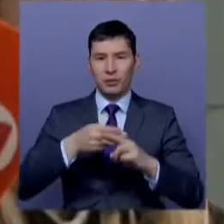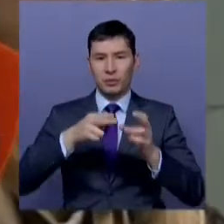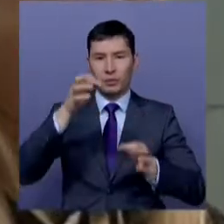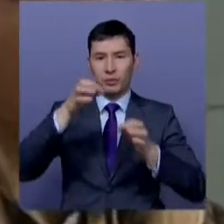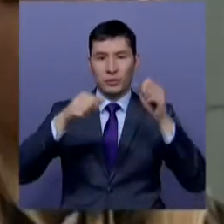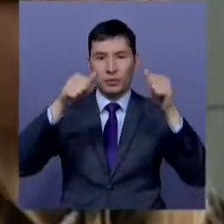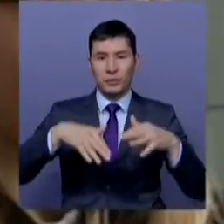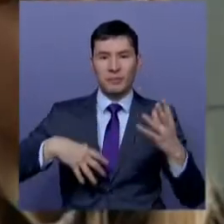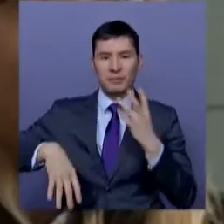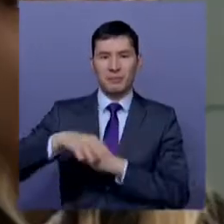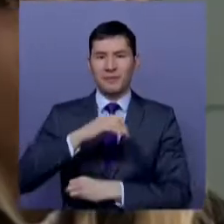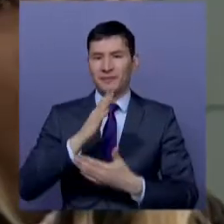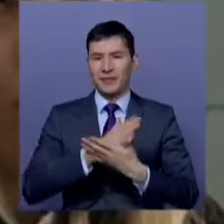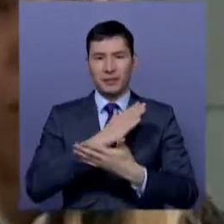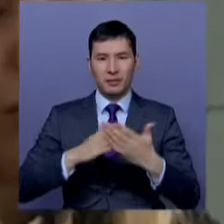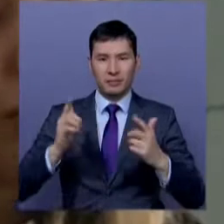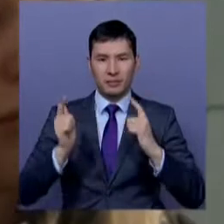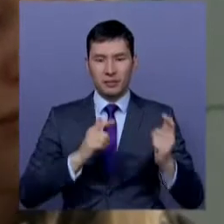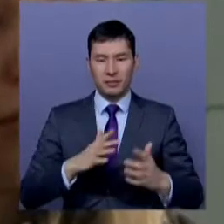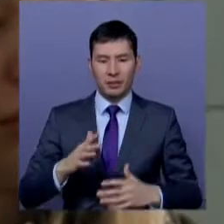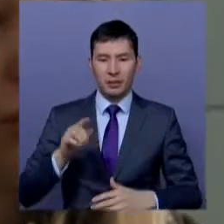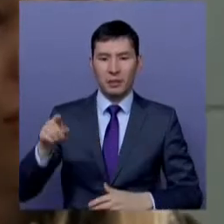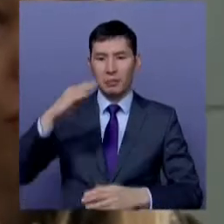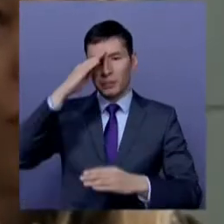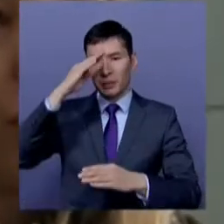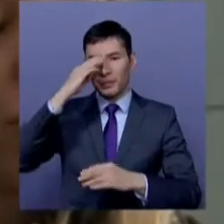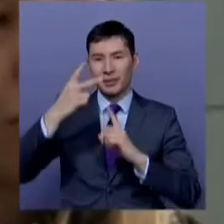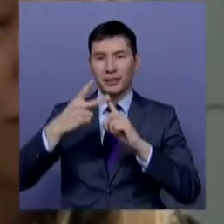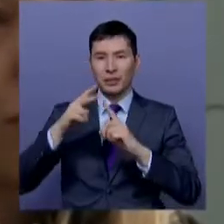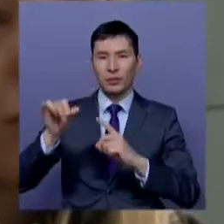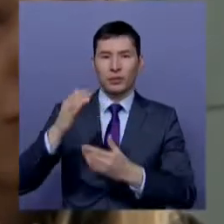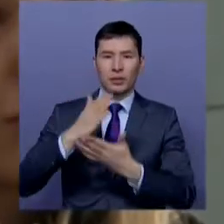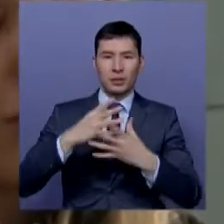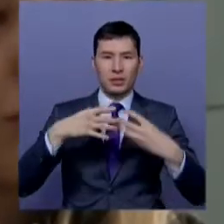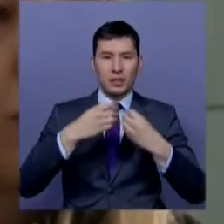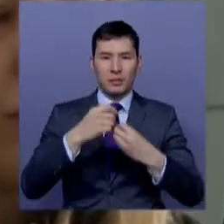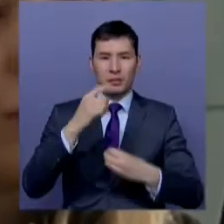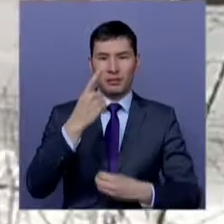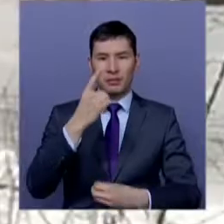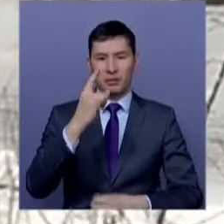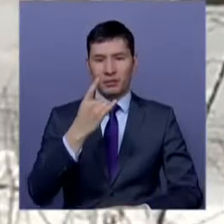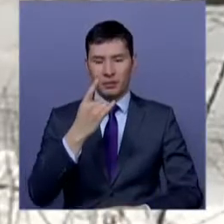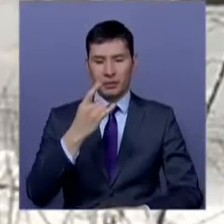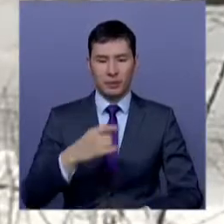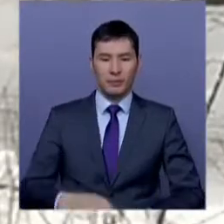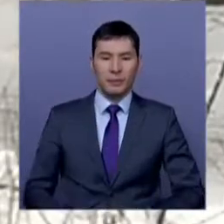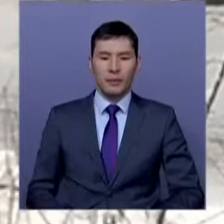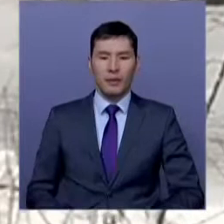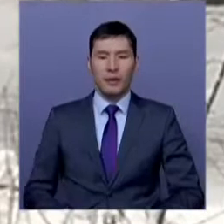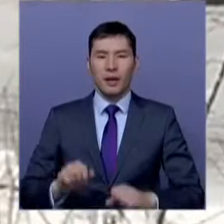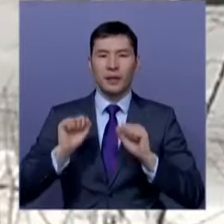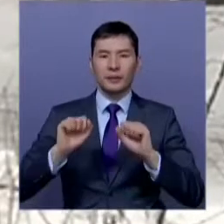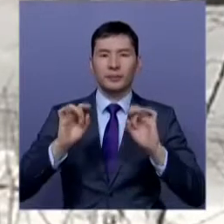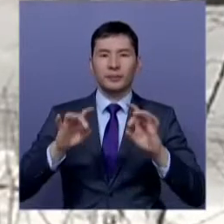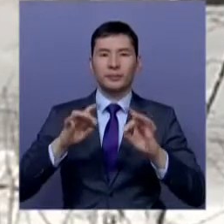шешіммен мүлдем келіспейміз. Жандостың кішкентай баласы қалды үйде. Сот төреші осыны неге ескермеді? Қорғаушылардың айтуынша 24